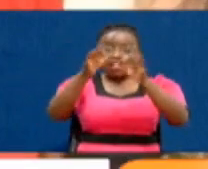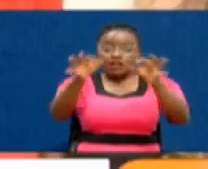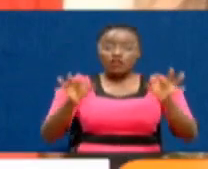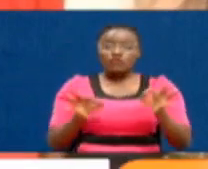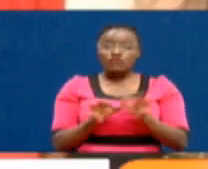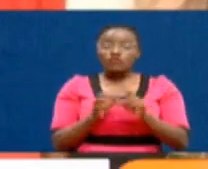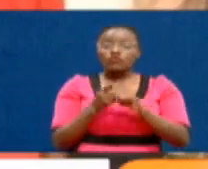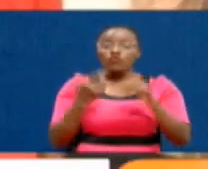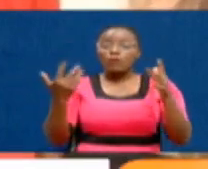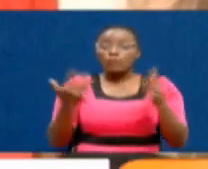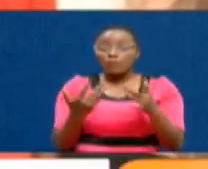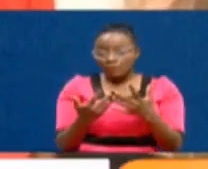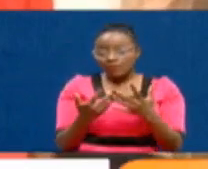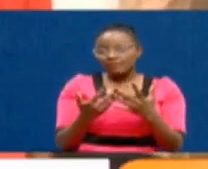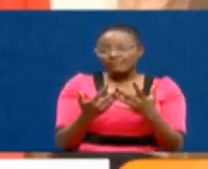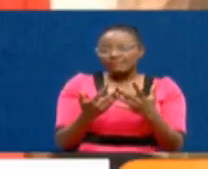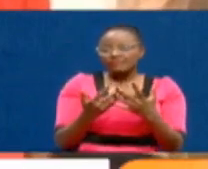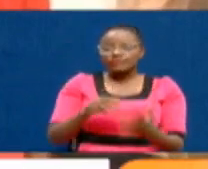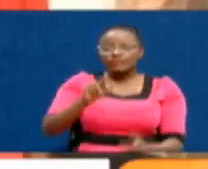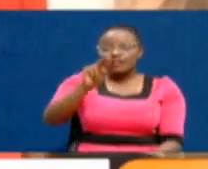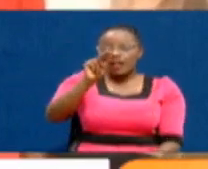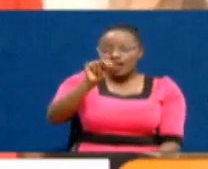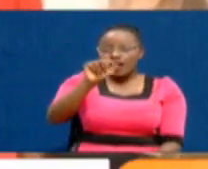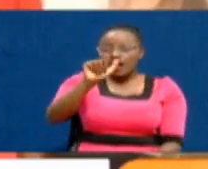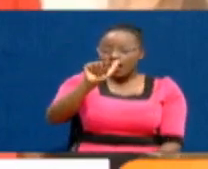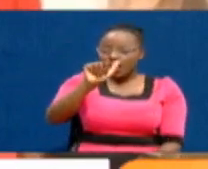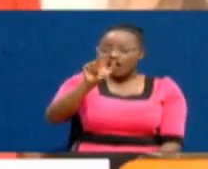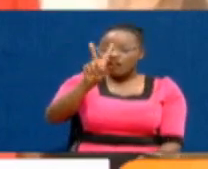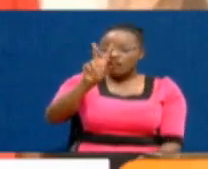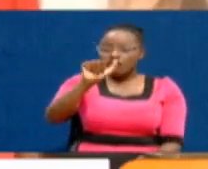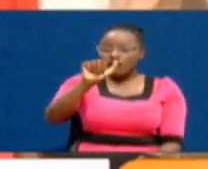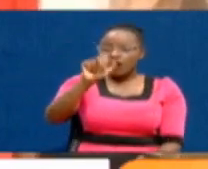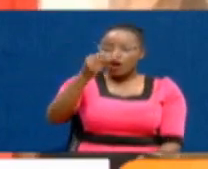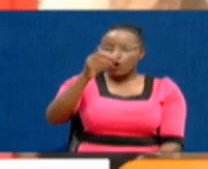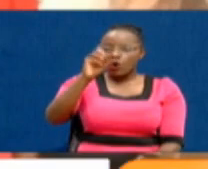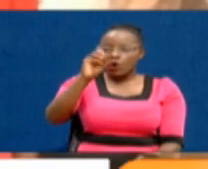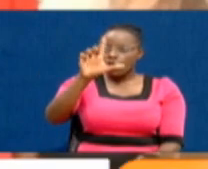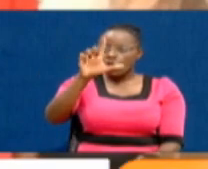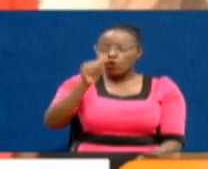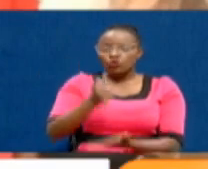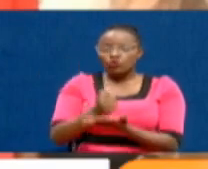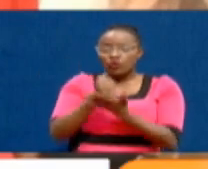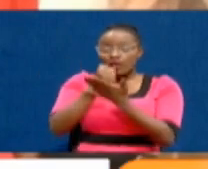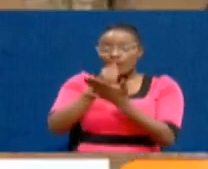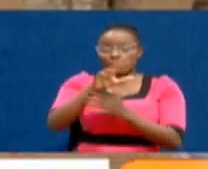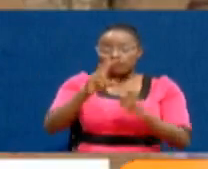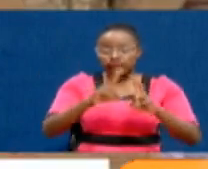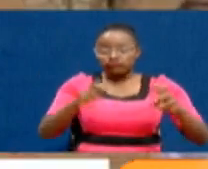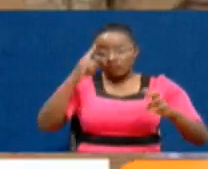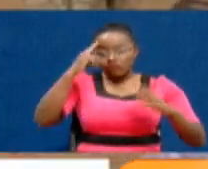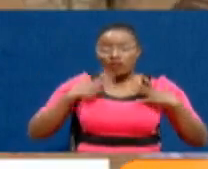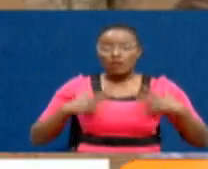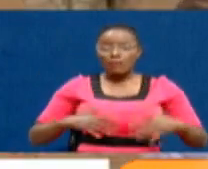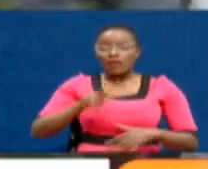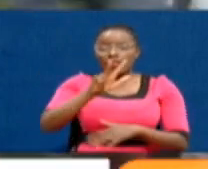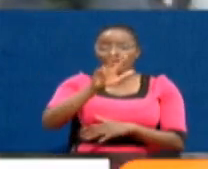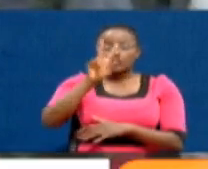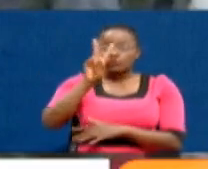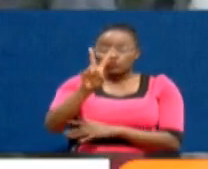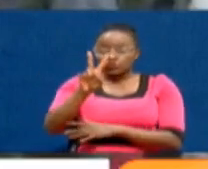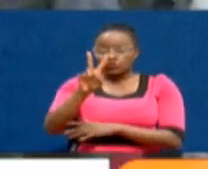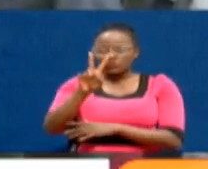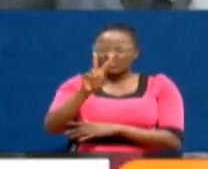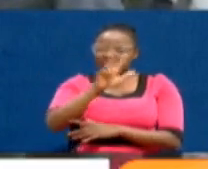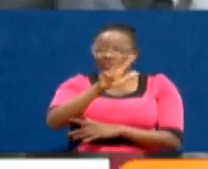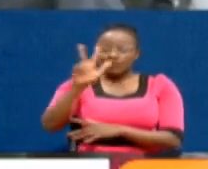kutoka kijiji cha Sikuvare eneo bunge la Navaholo inaomba serikali iwasaidie kutafuta miili ya mwanaume mwenye umri wa miaka 33